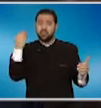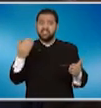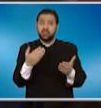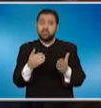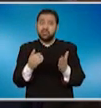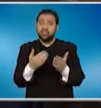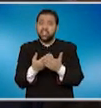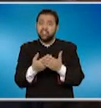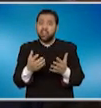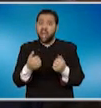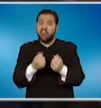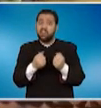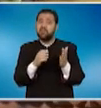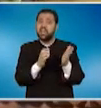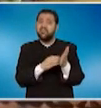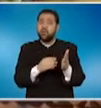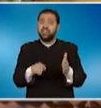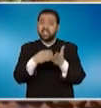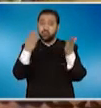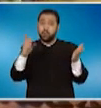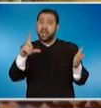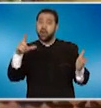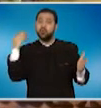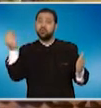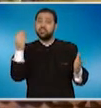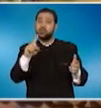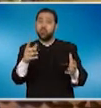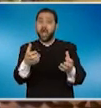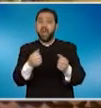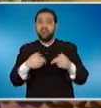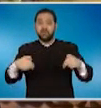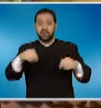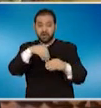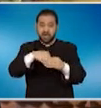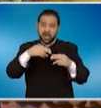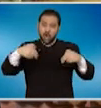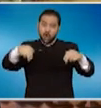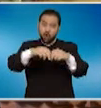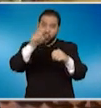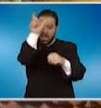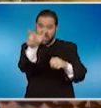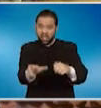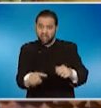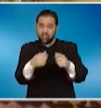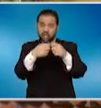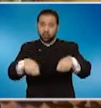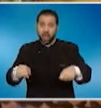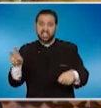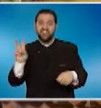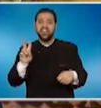oamenii, de revelația dumnezească? Nu avem noi, în noi înșine,